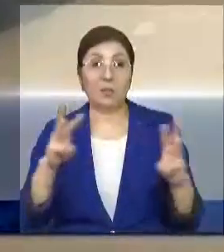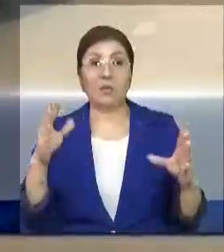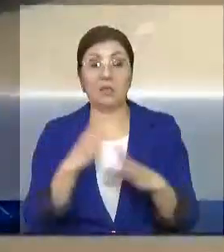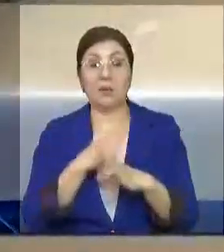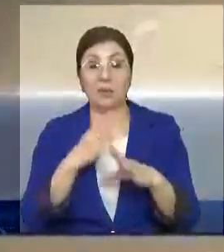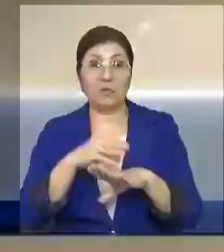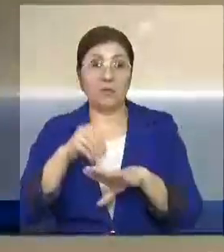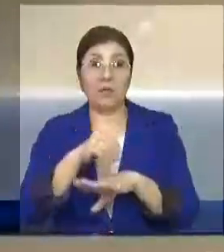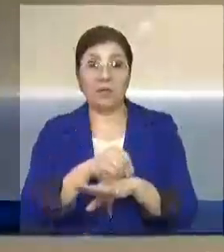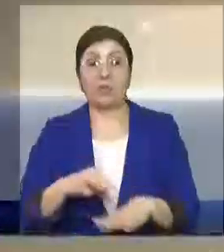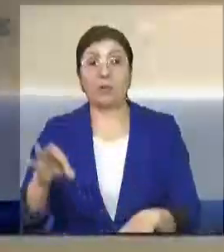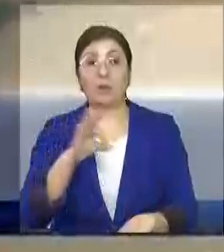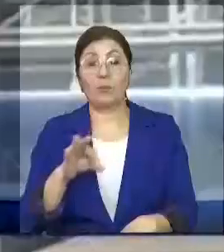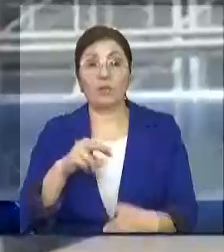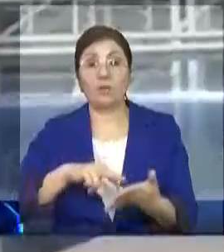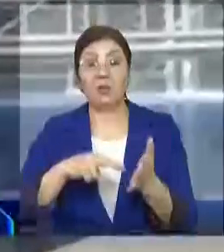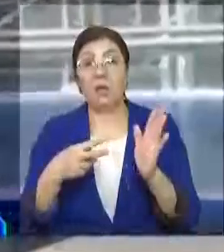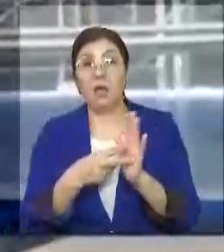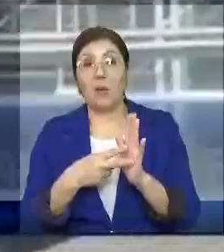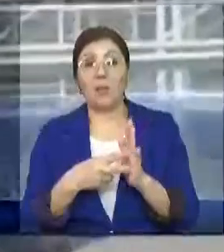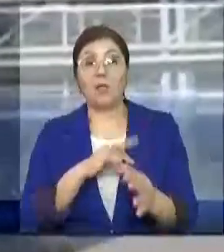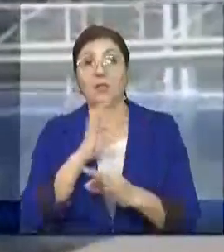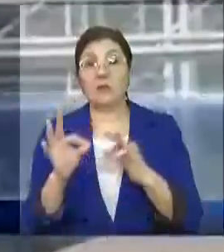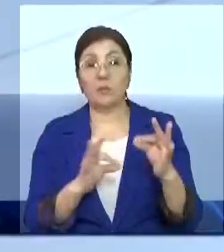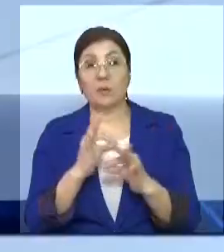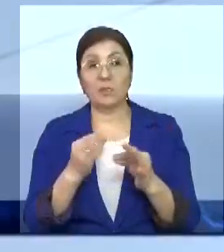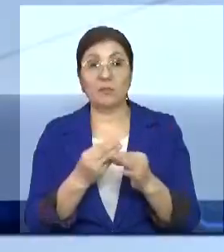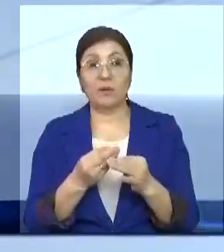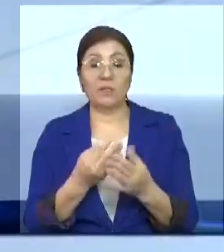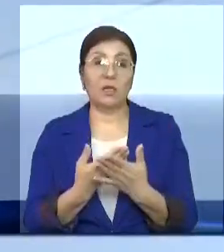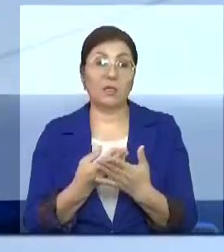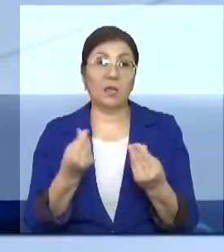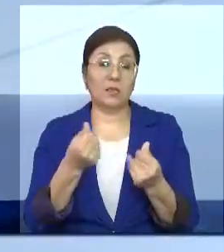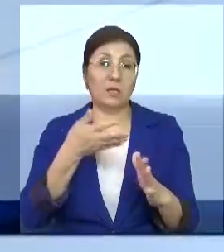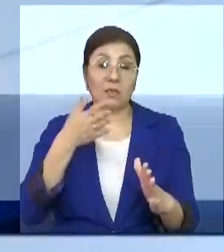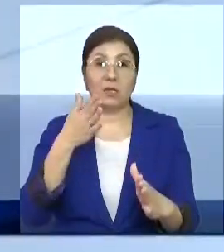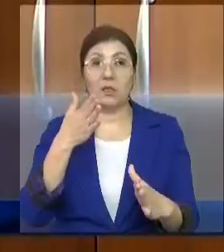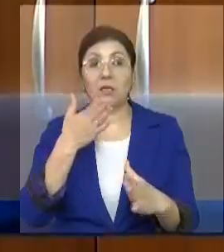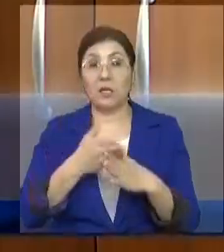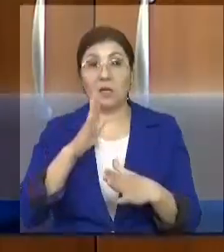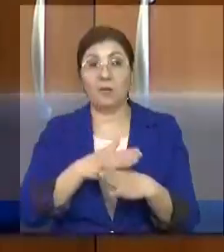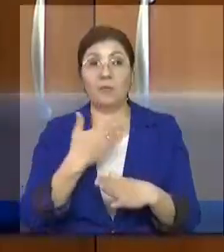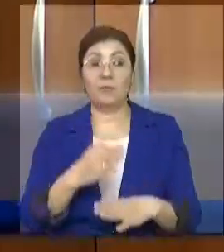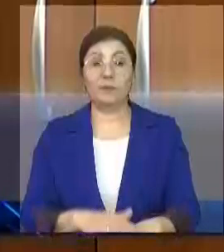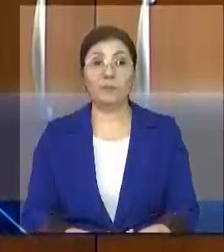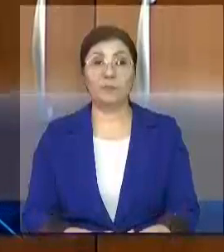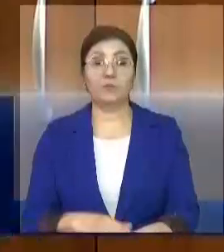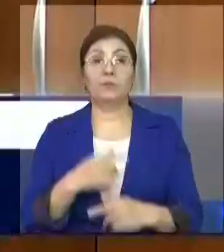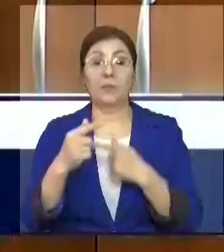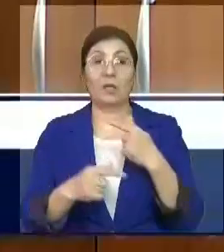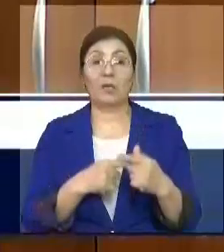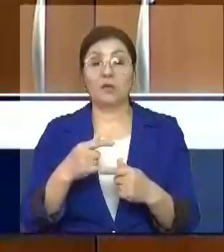и акимата области, дорожную карту проекты закладываются уже с денежными средствами. Уже на следующей сессии Маслихата уже